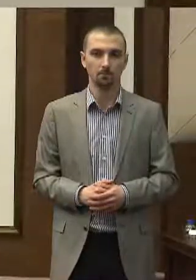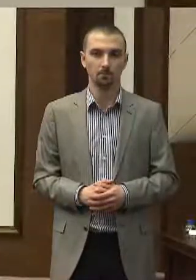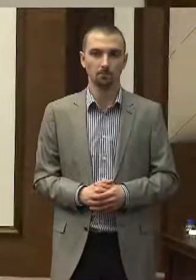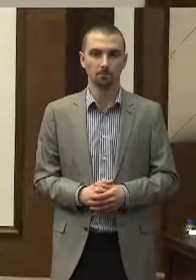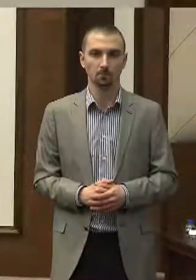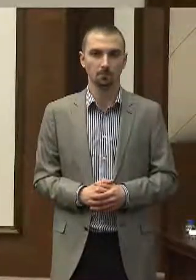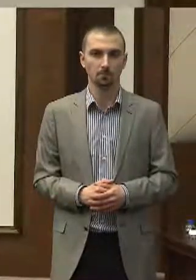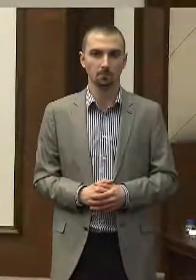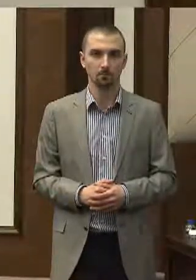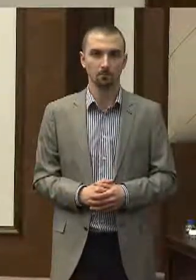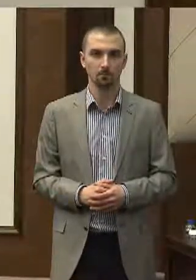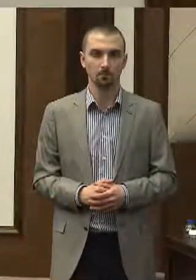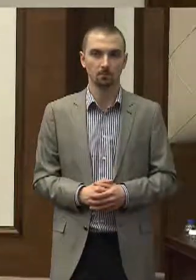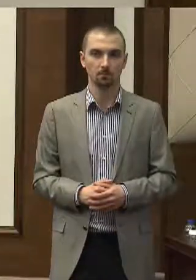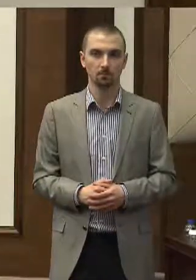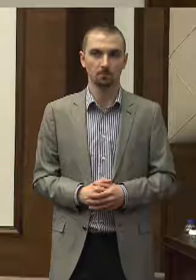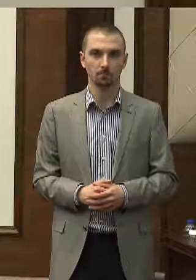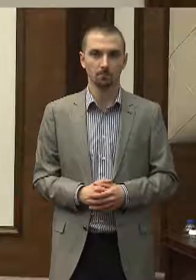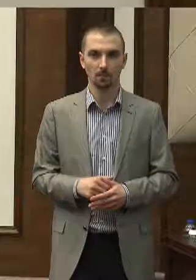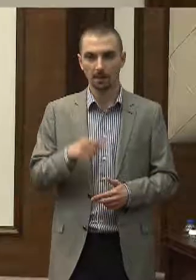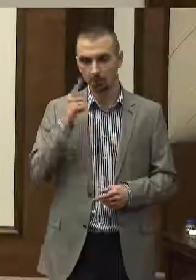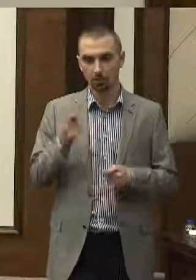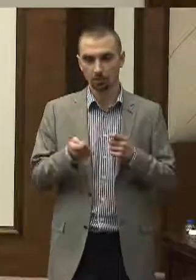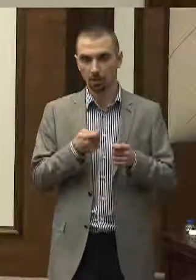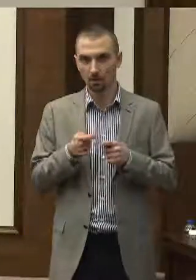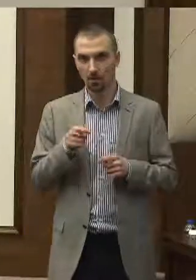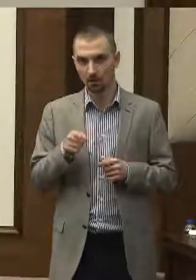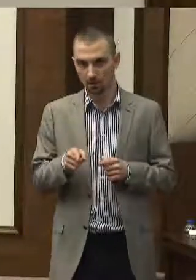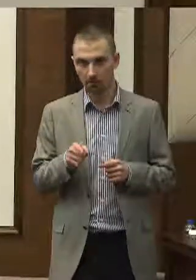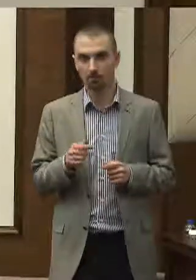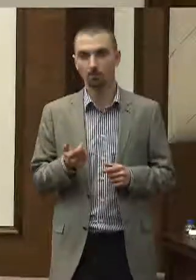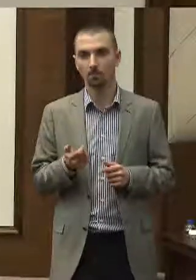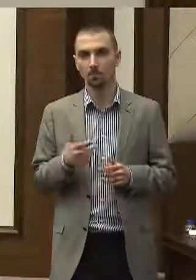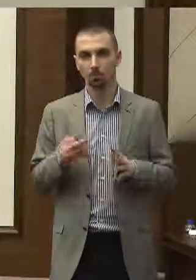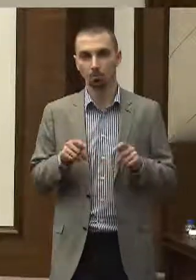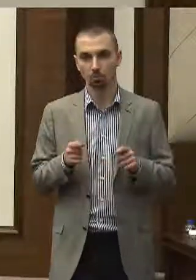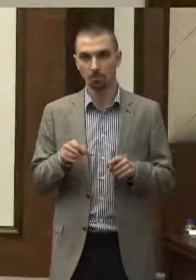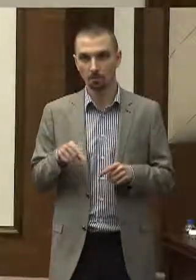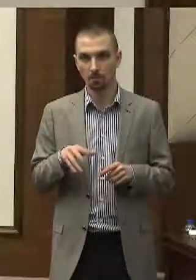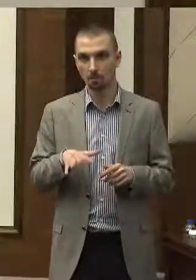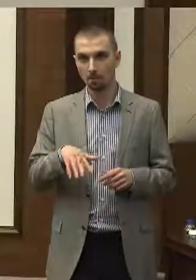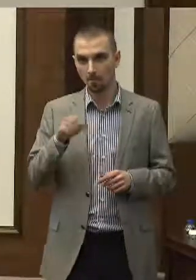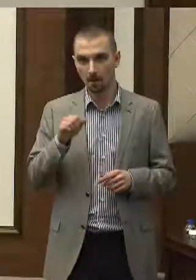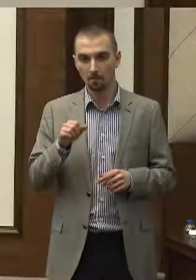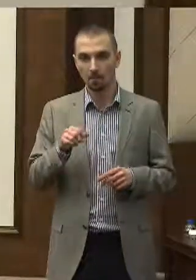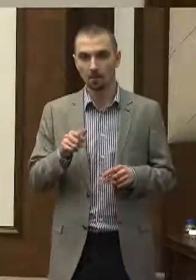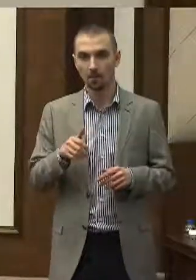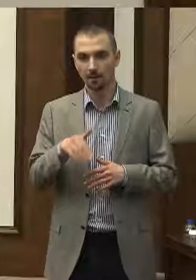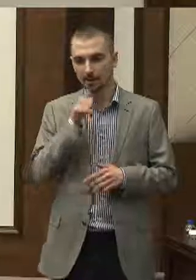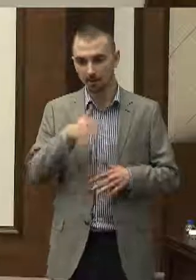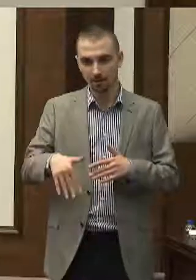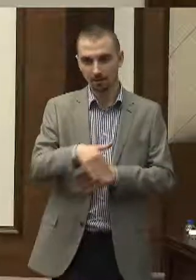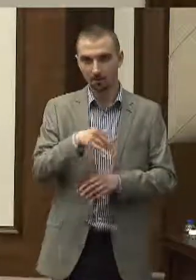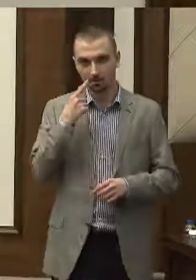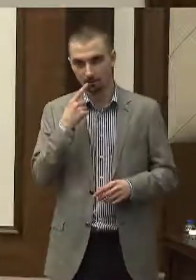maddesi tanımları başlığında kısmi yapılaşma tanımına istinaden Büyükçekmece Merkez Sahil Bölgesi'nde kıyı